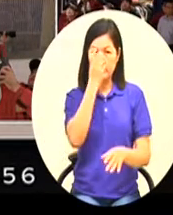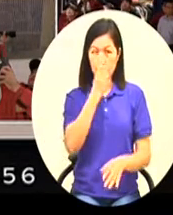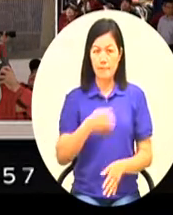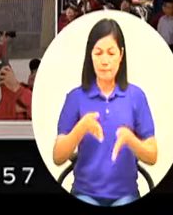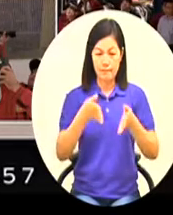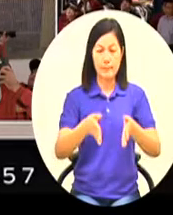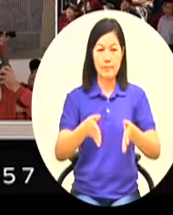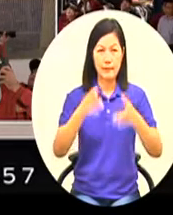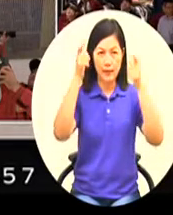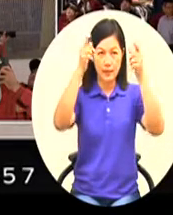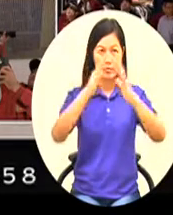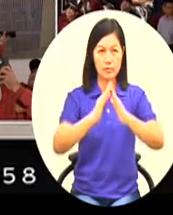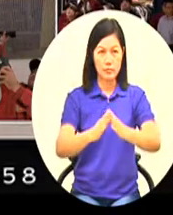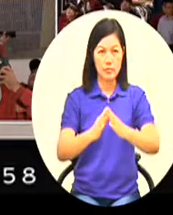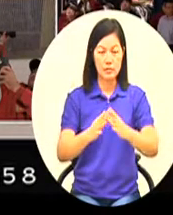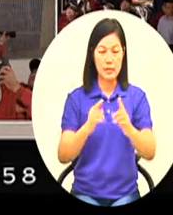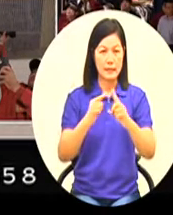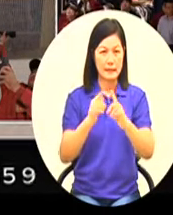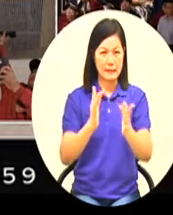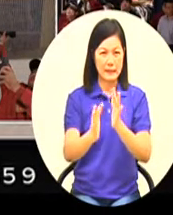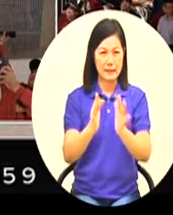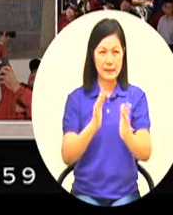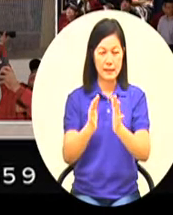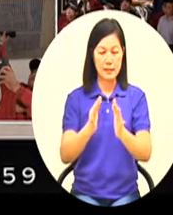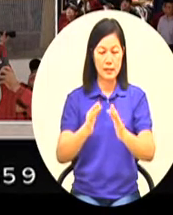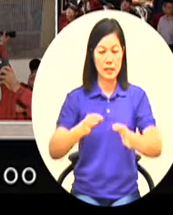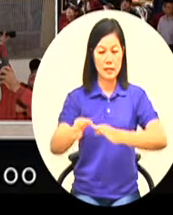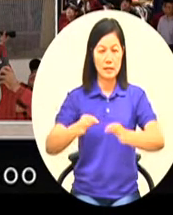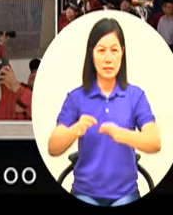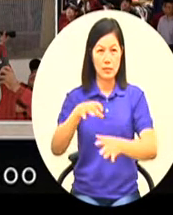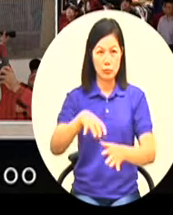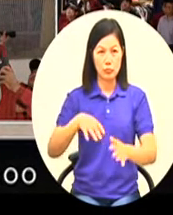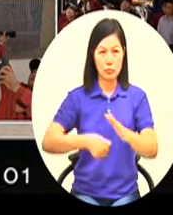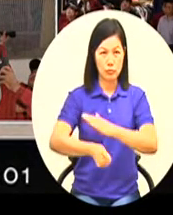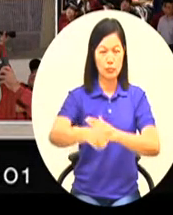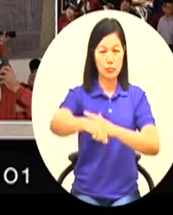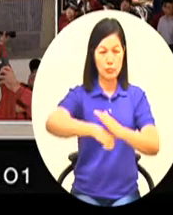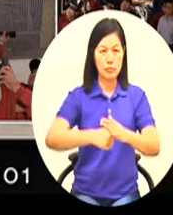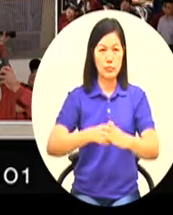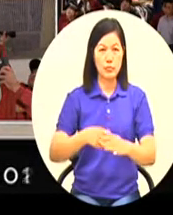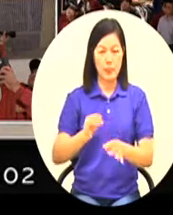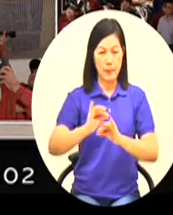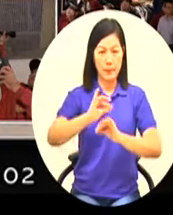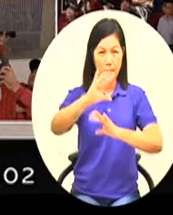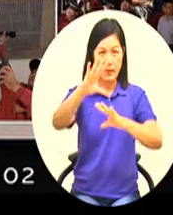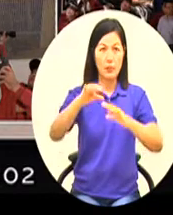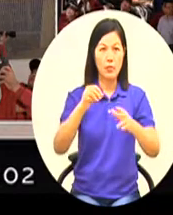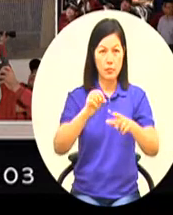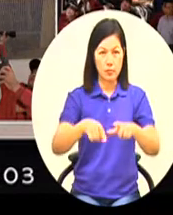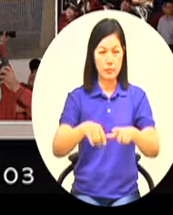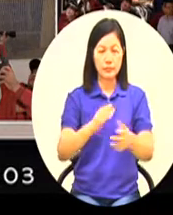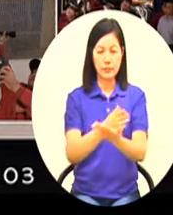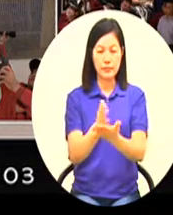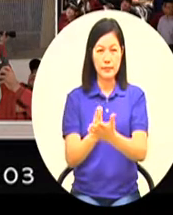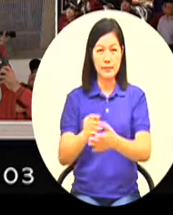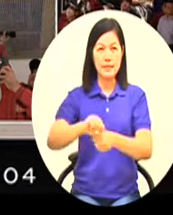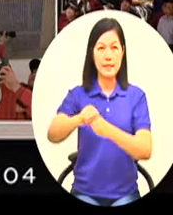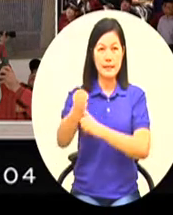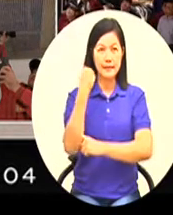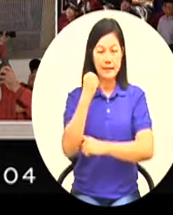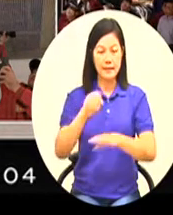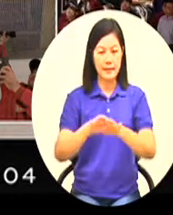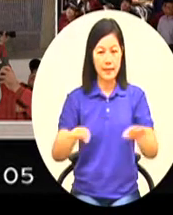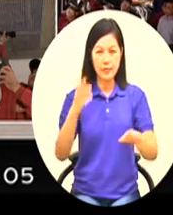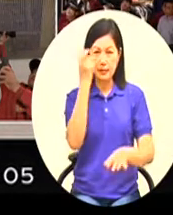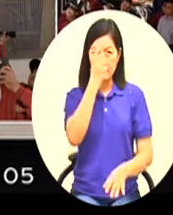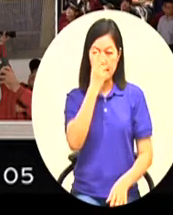所辖众多人潮出入之营业场所、百货公司等，加强安全检查。